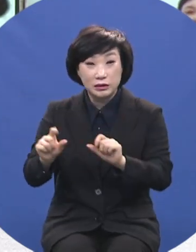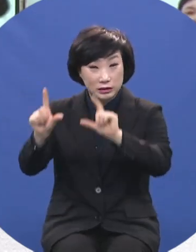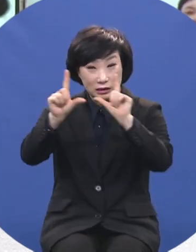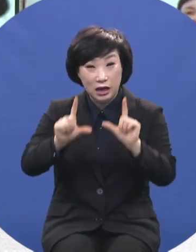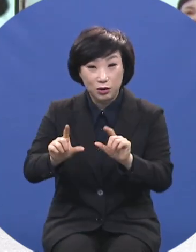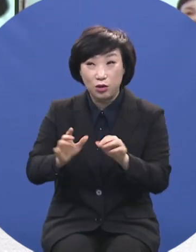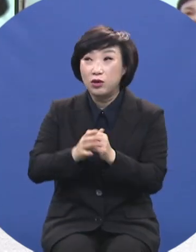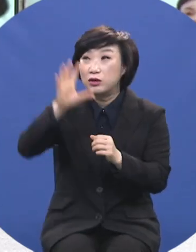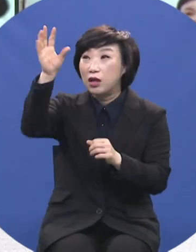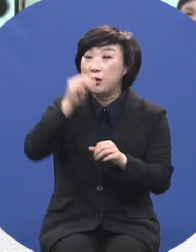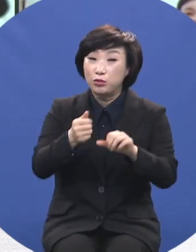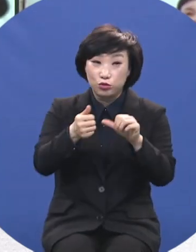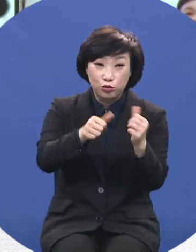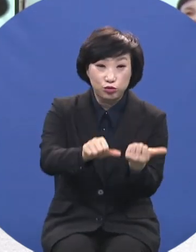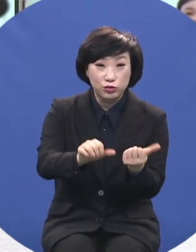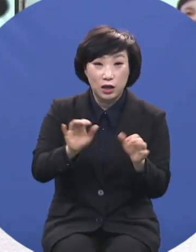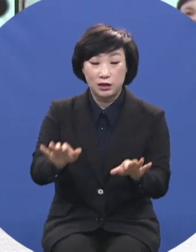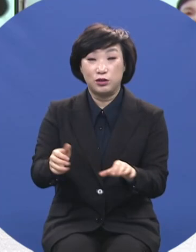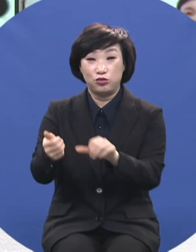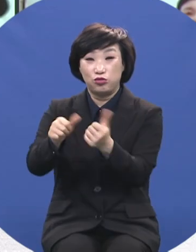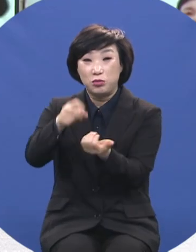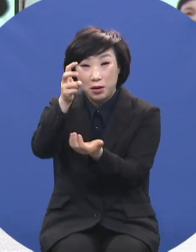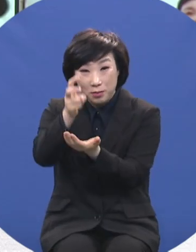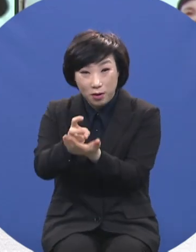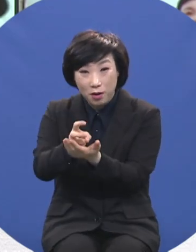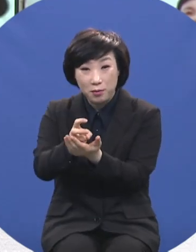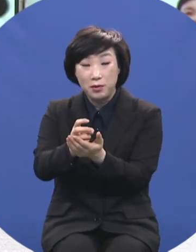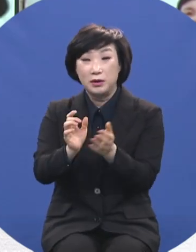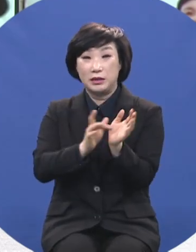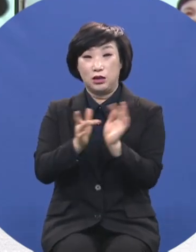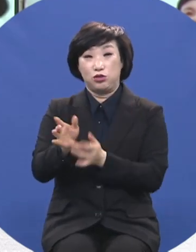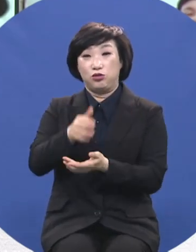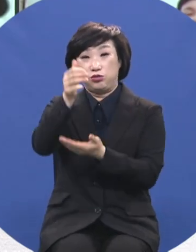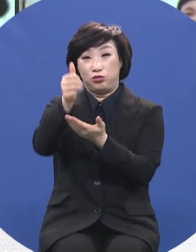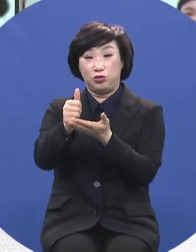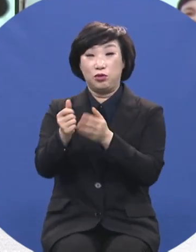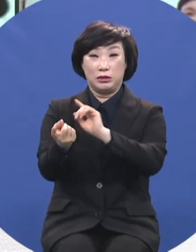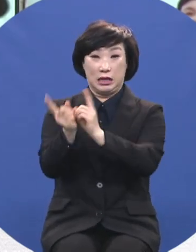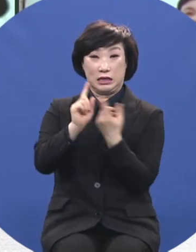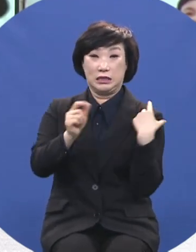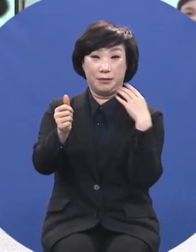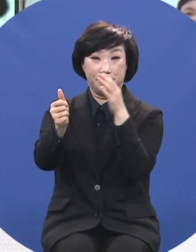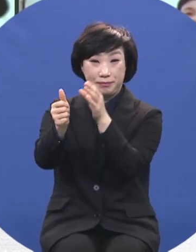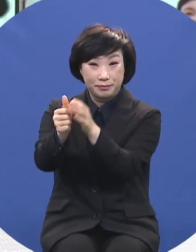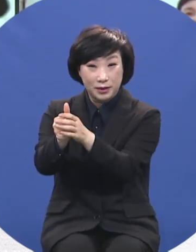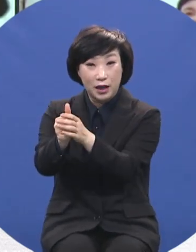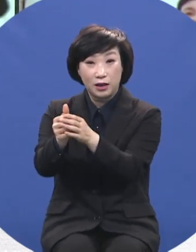이 죽음의 법을 예수 그리스도에게 담당시키시고